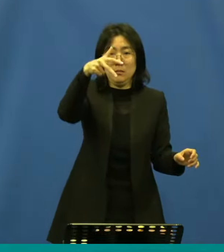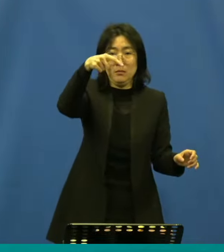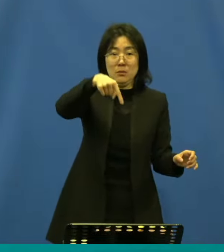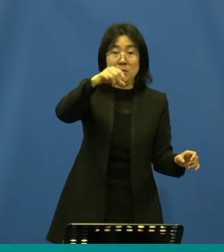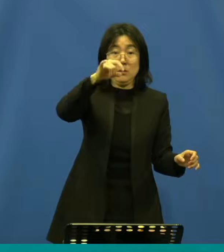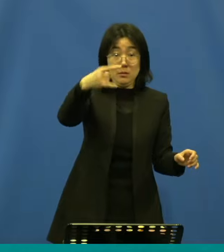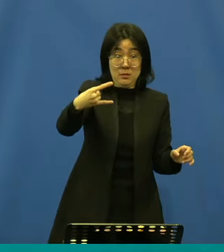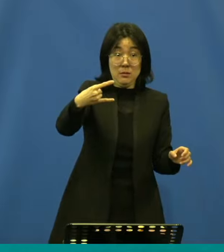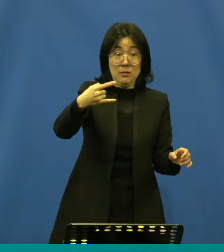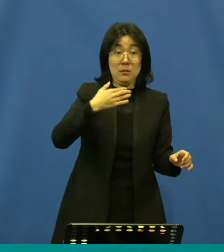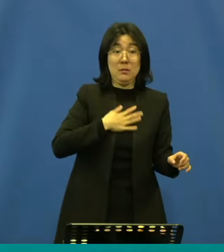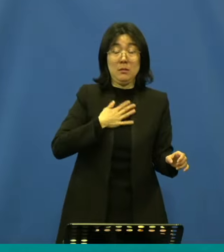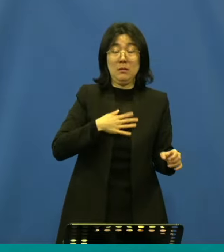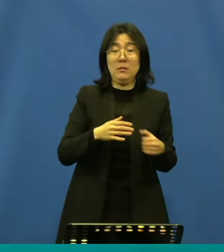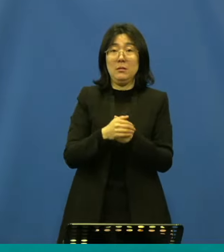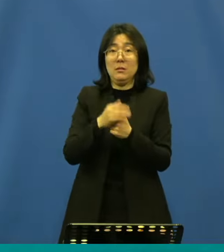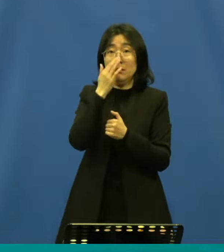배타주의.